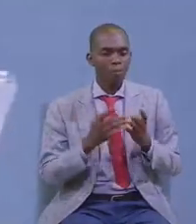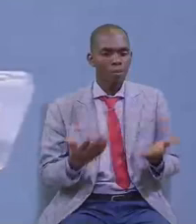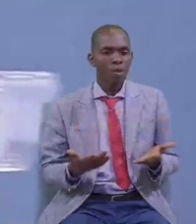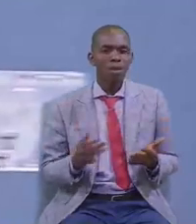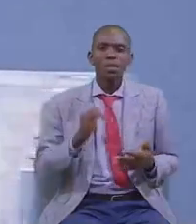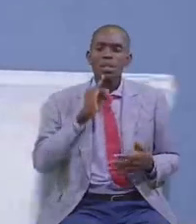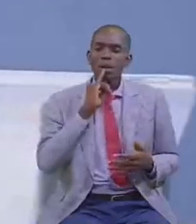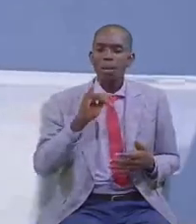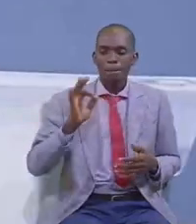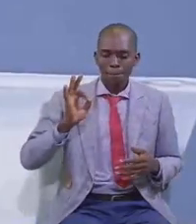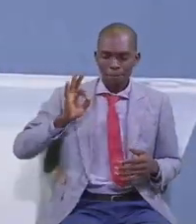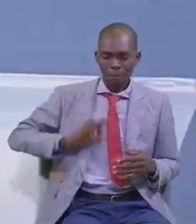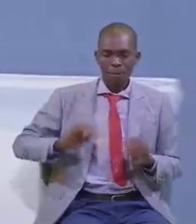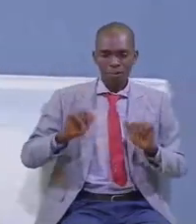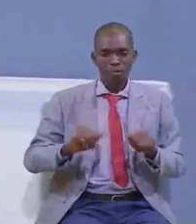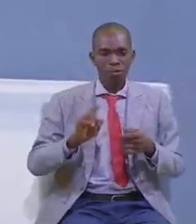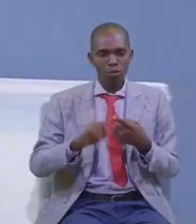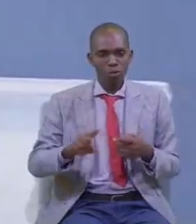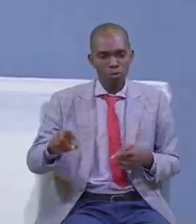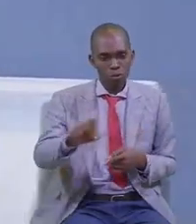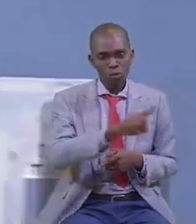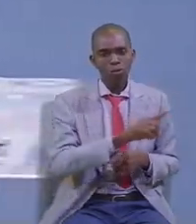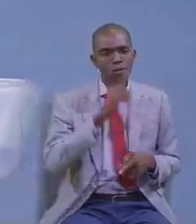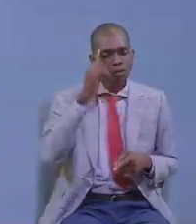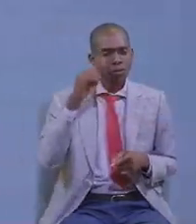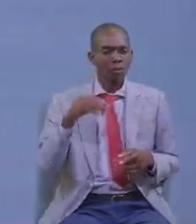profitable pour toi dans la vie.